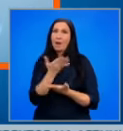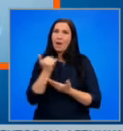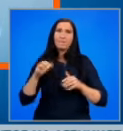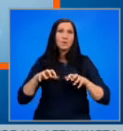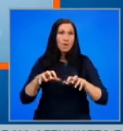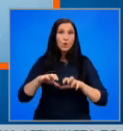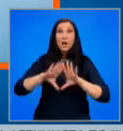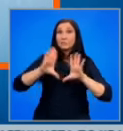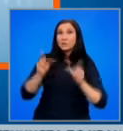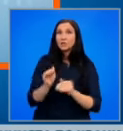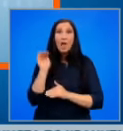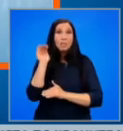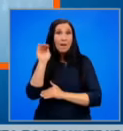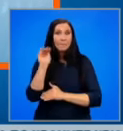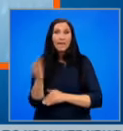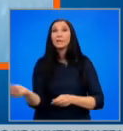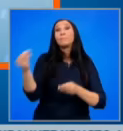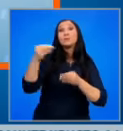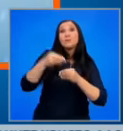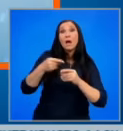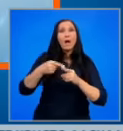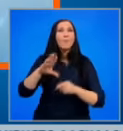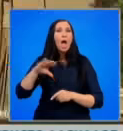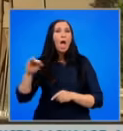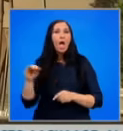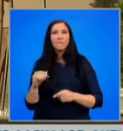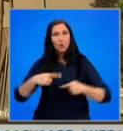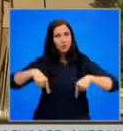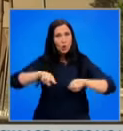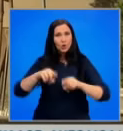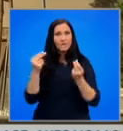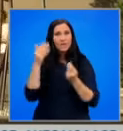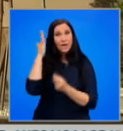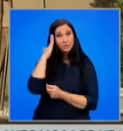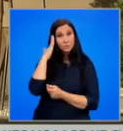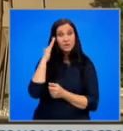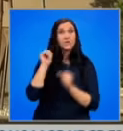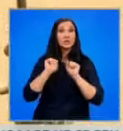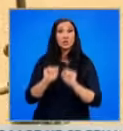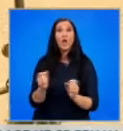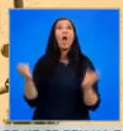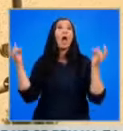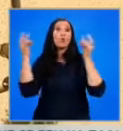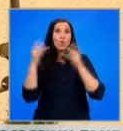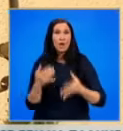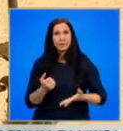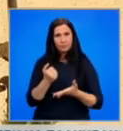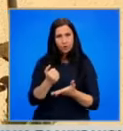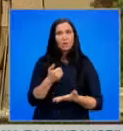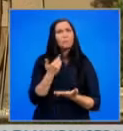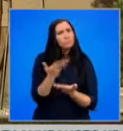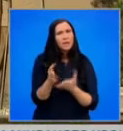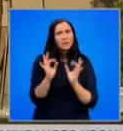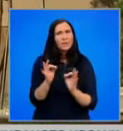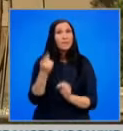блокира цялостния напредък на присъединяване към еврозоната. Финансовият министър защити актуализацията на бюджета и даде за